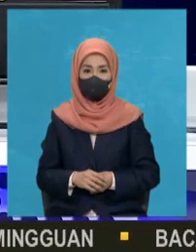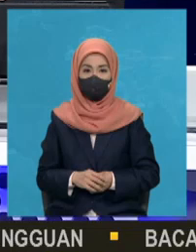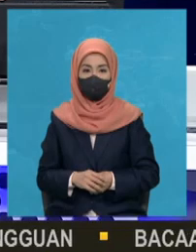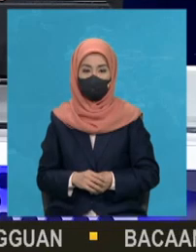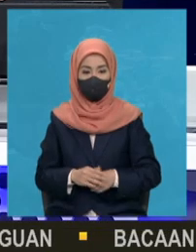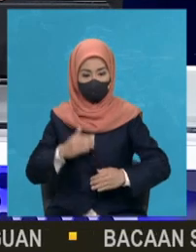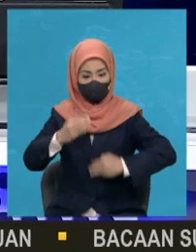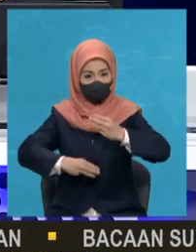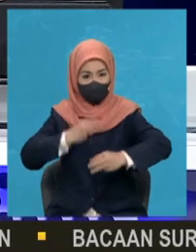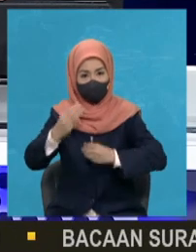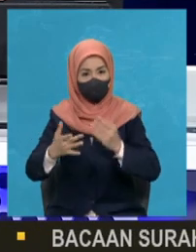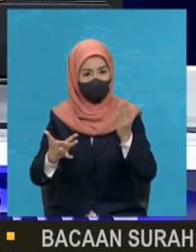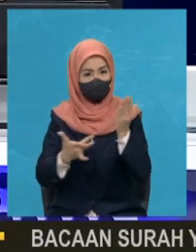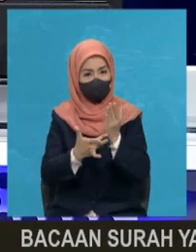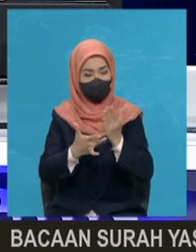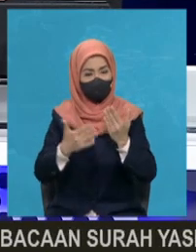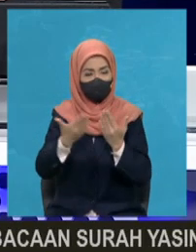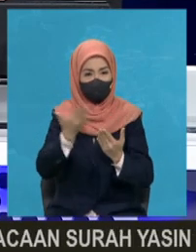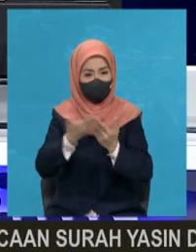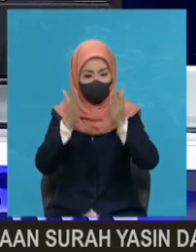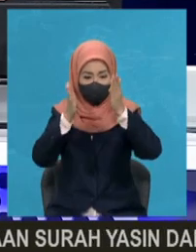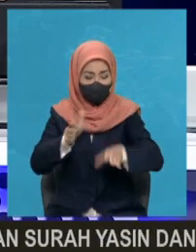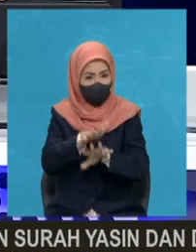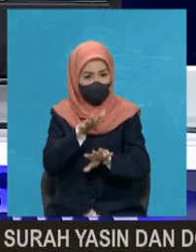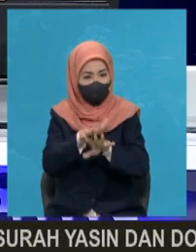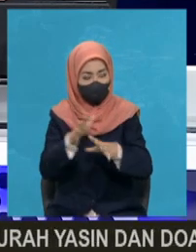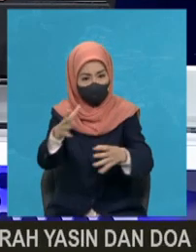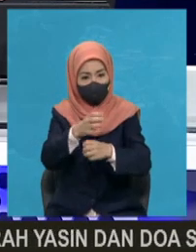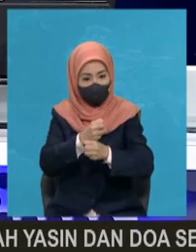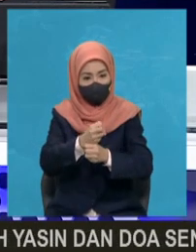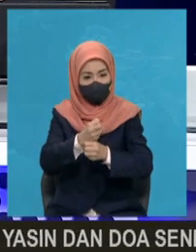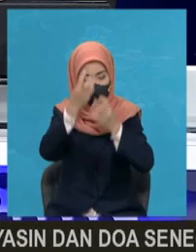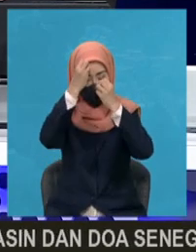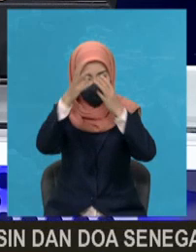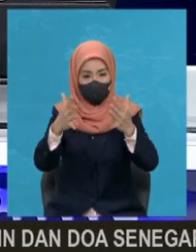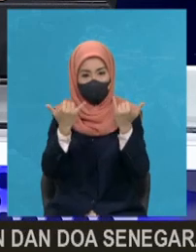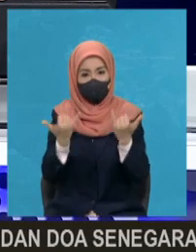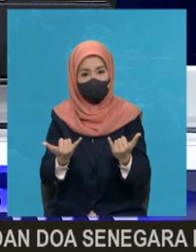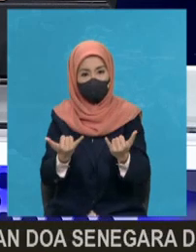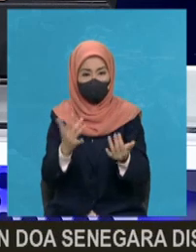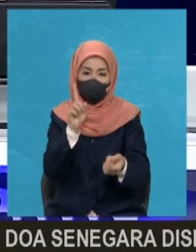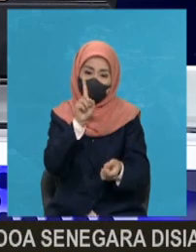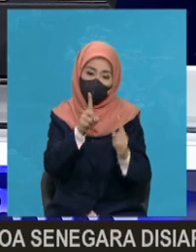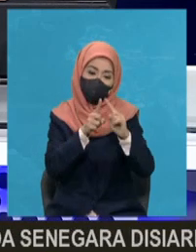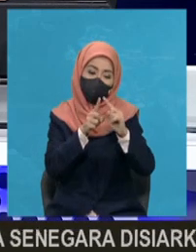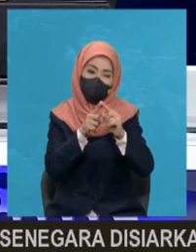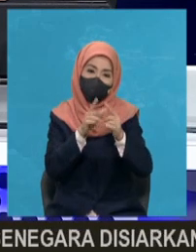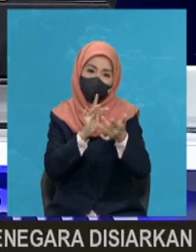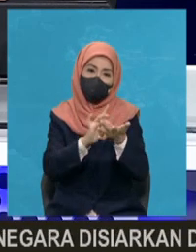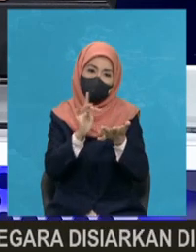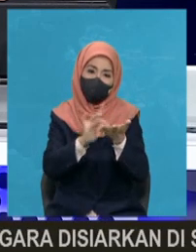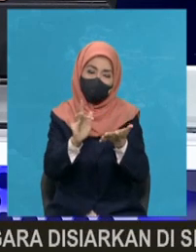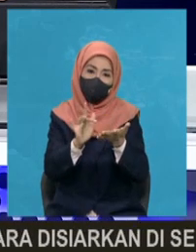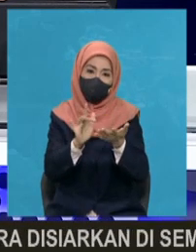Hai kemajuan teknologi memudahkan orang ramai untuk mendapatkan pelbagai maklumat terkini dengan hanya di hujung jari melalui